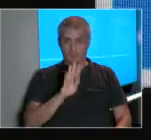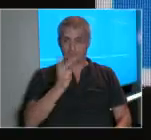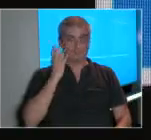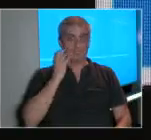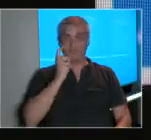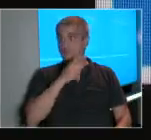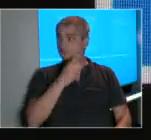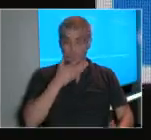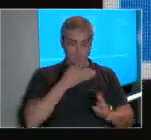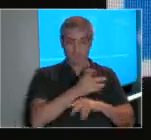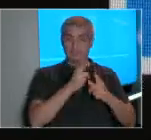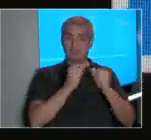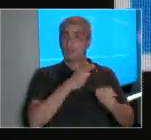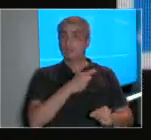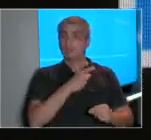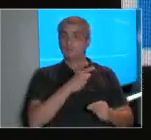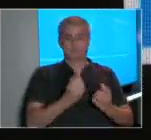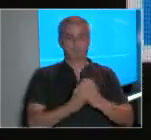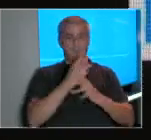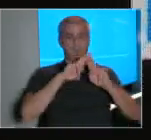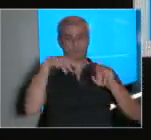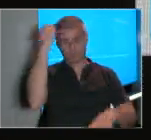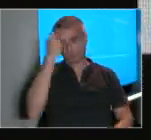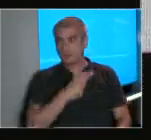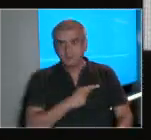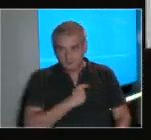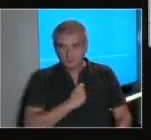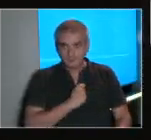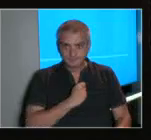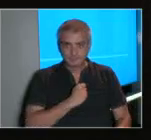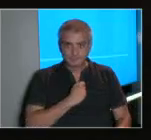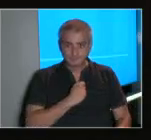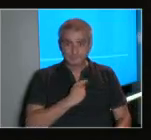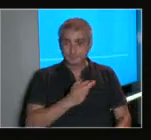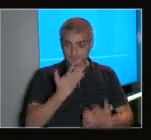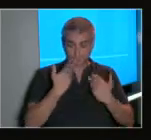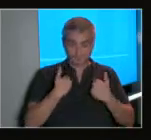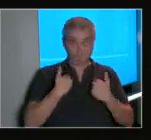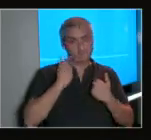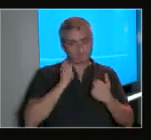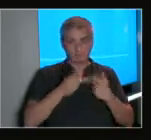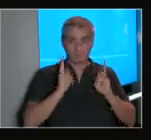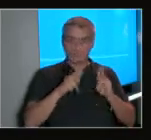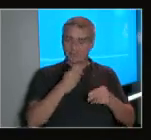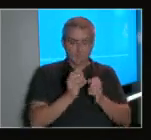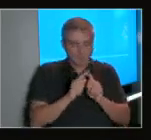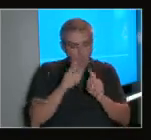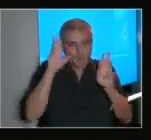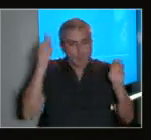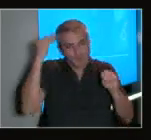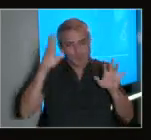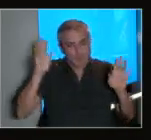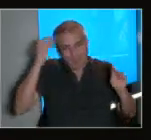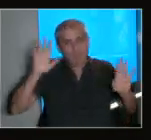ערפאת ואנשיו נכנסים לעזה ומקימים את הרשות הפלסטינית. הסבירו לי שצריך לאפשר לגוזל הפלסטיני